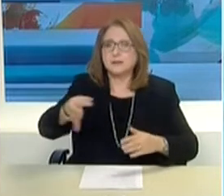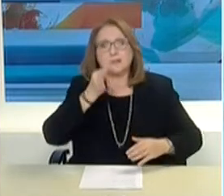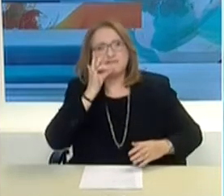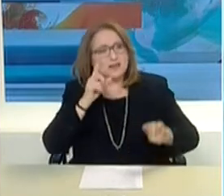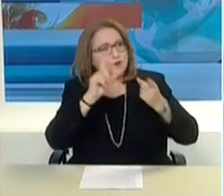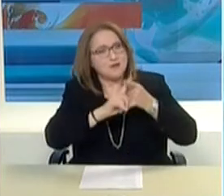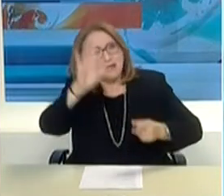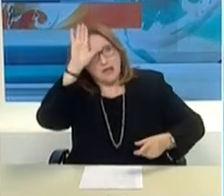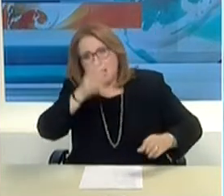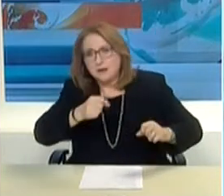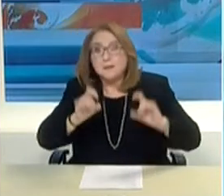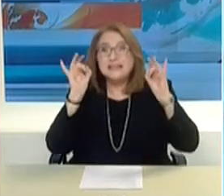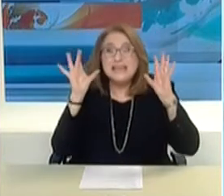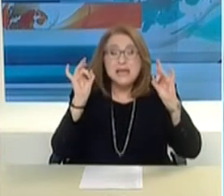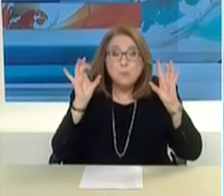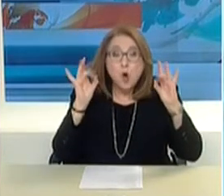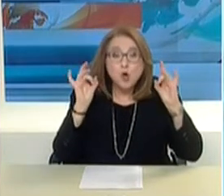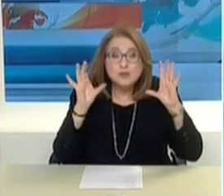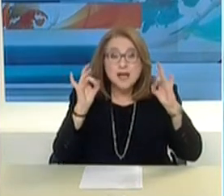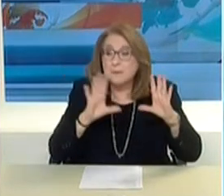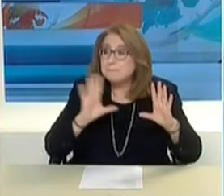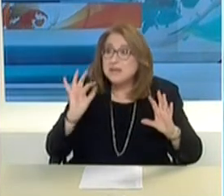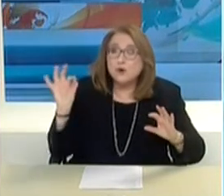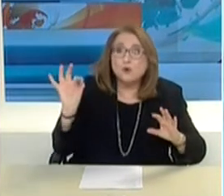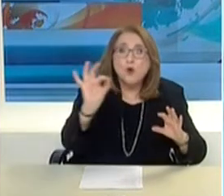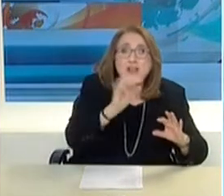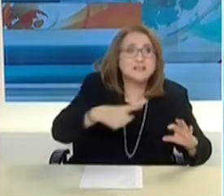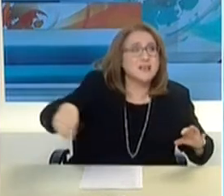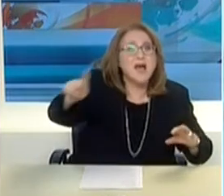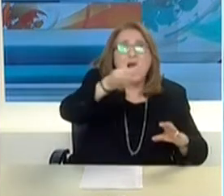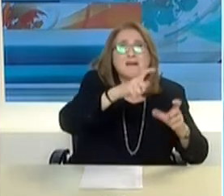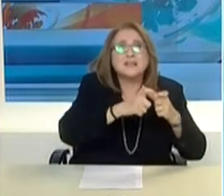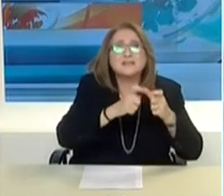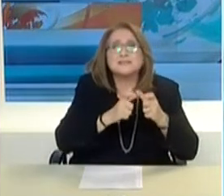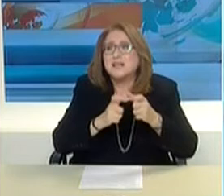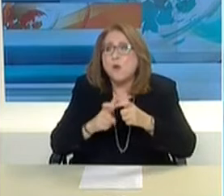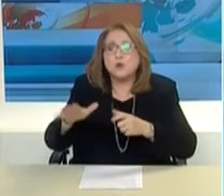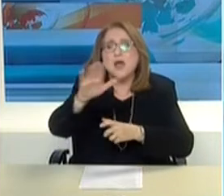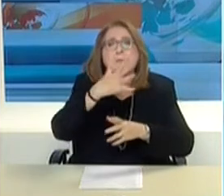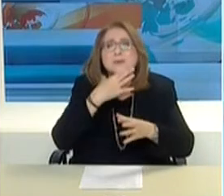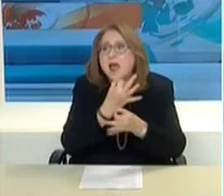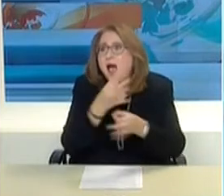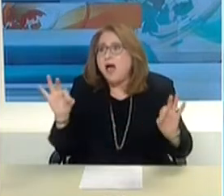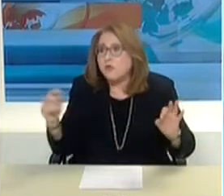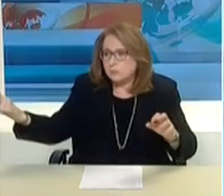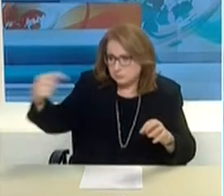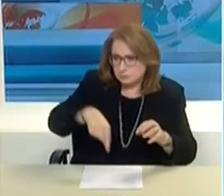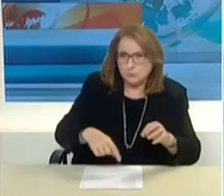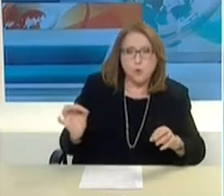νόσο σε ανθρώπους αυξημένου κινδύνου, στους συμπολίτες μας. Δεν είναι διακοπές.